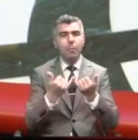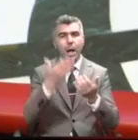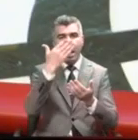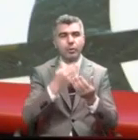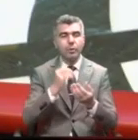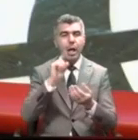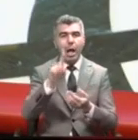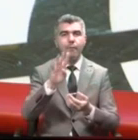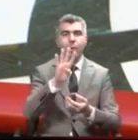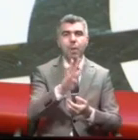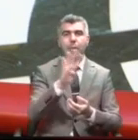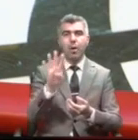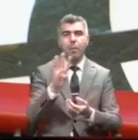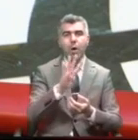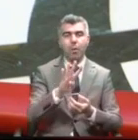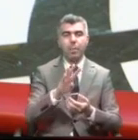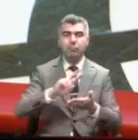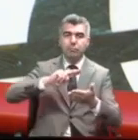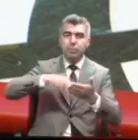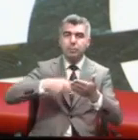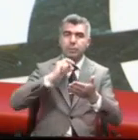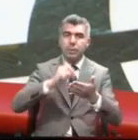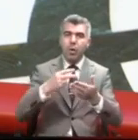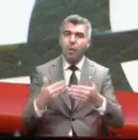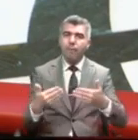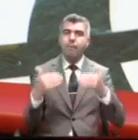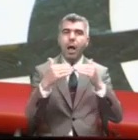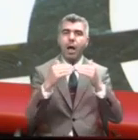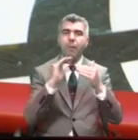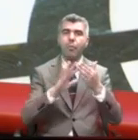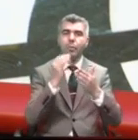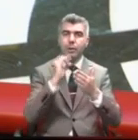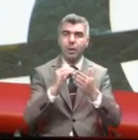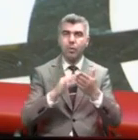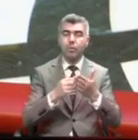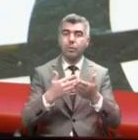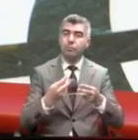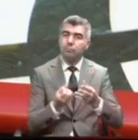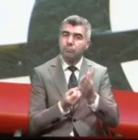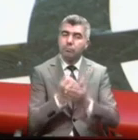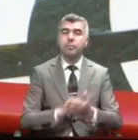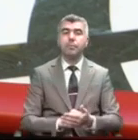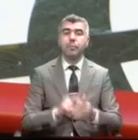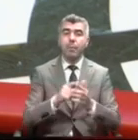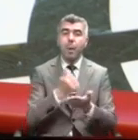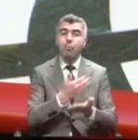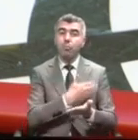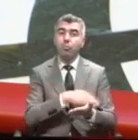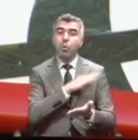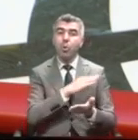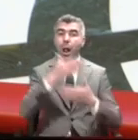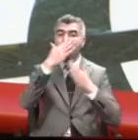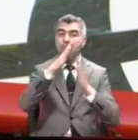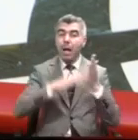14 واربعين وتوقيع محضر اتفاق يحددها الترتيبات والتنظيمات ونذكر منها تحديد مسؤوليات كل من بيع